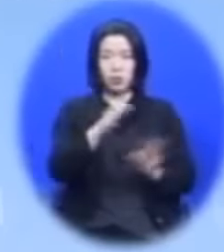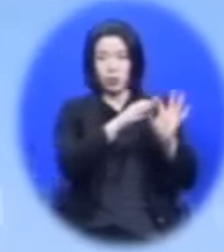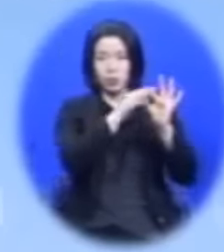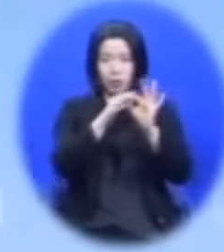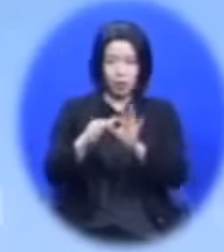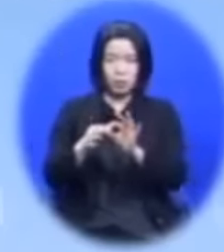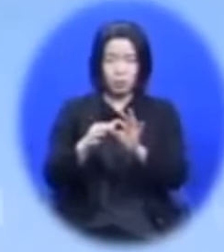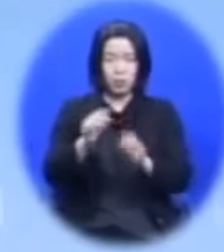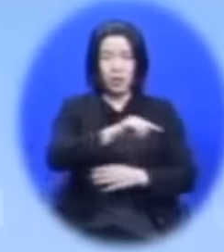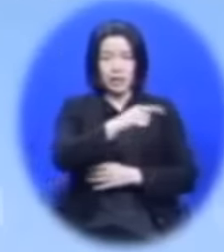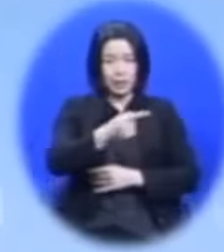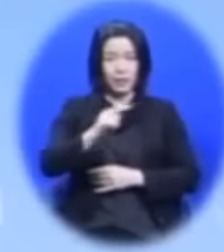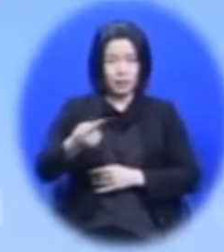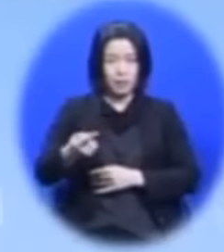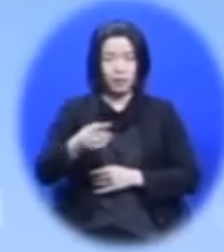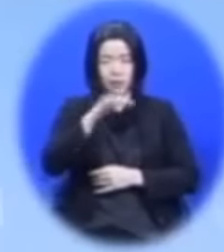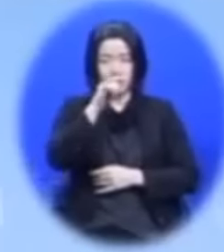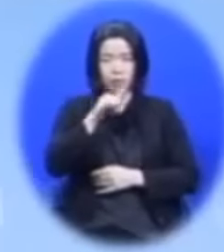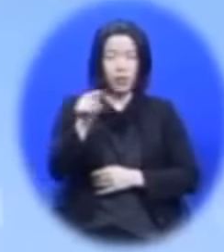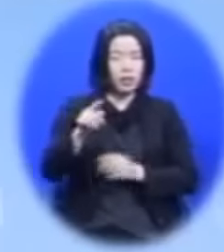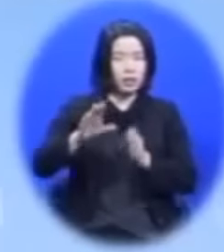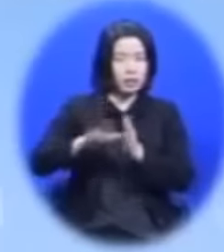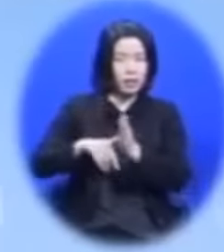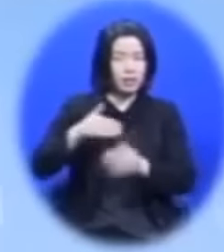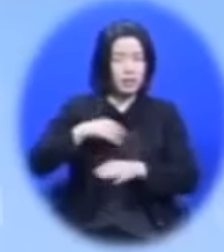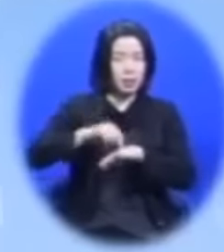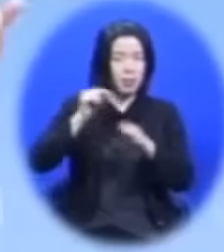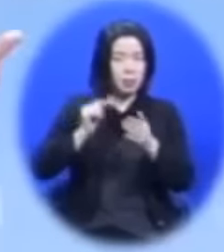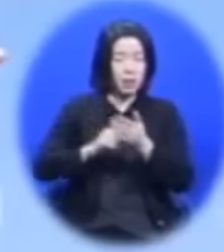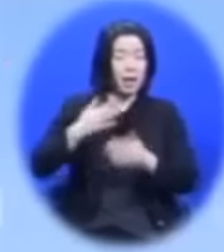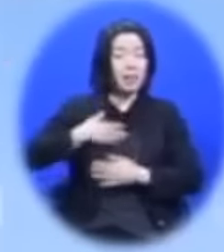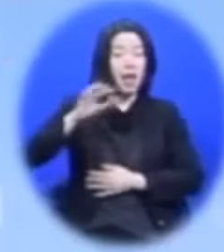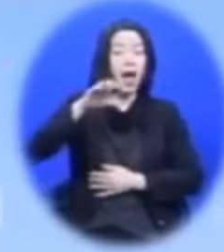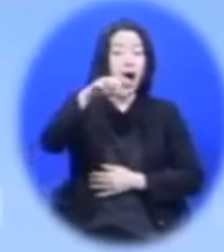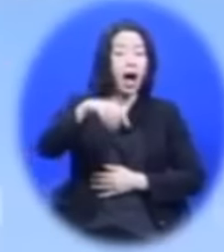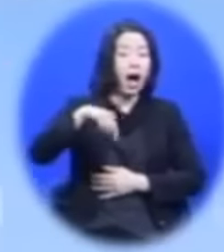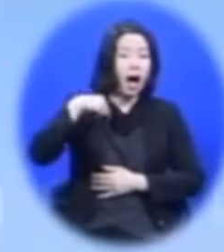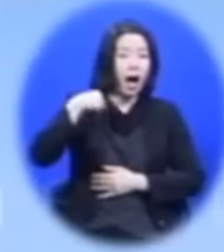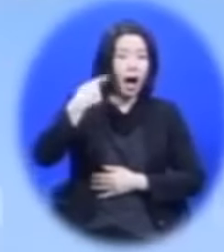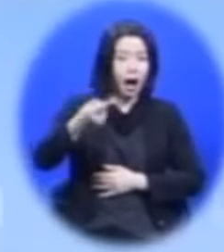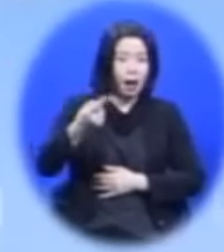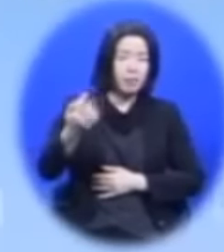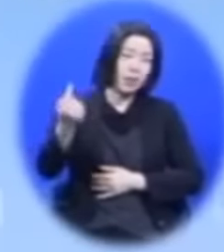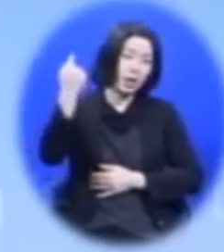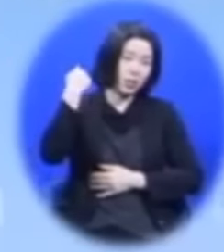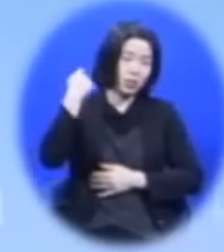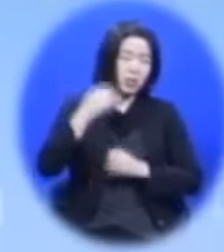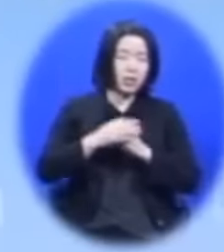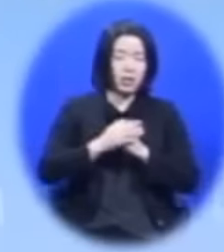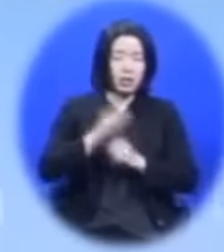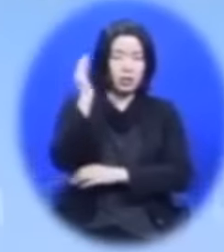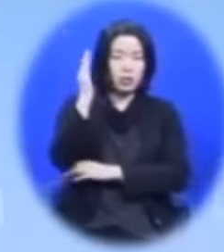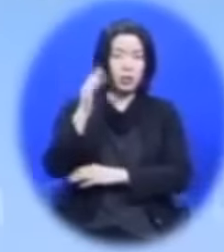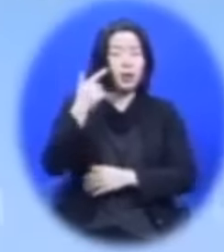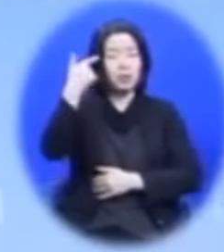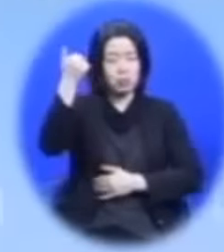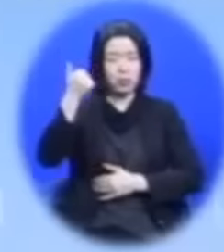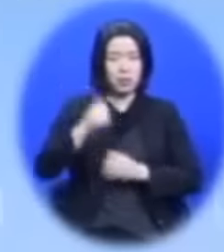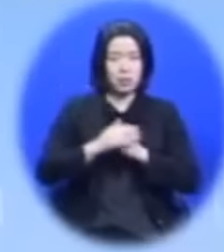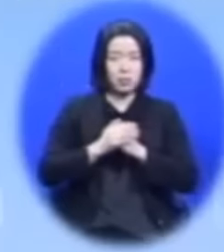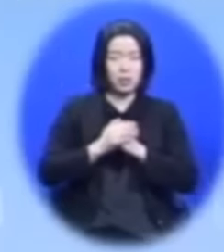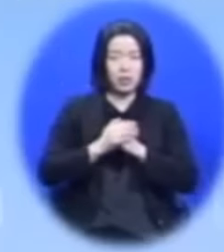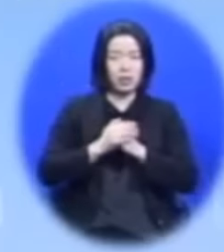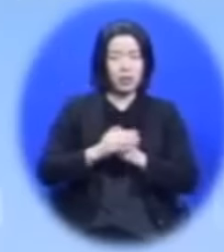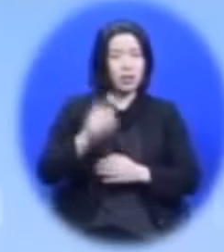하십니다. 그런데 그때 제 마음속에 제 앞에서 설교하시는 분, 제 뒤에서 설교하시는 분이 설교에